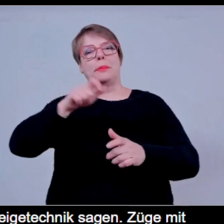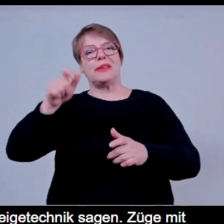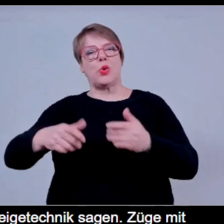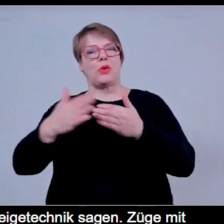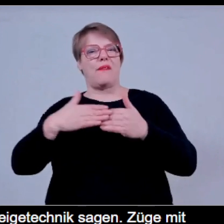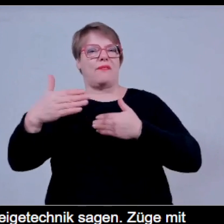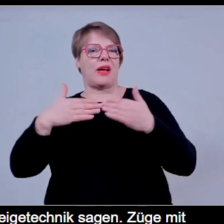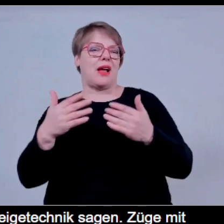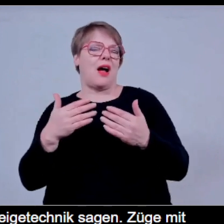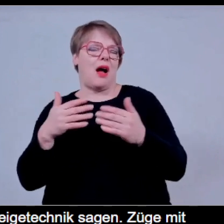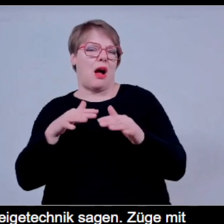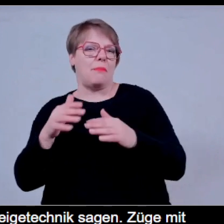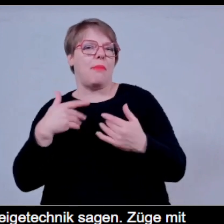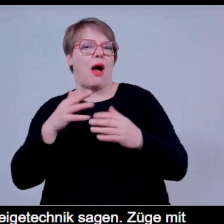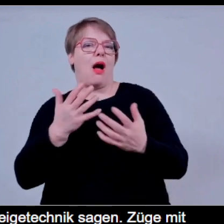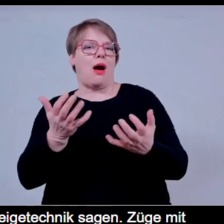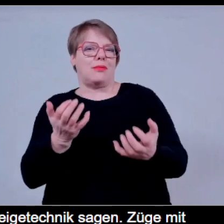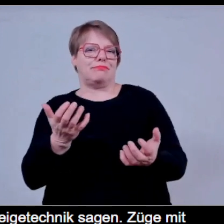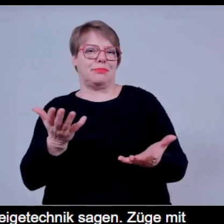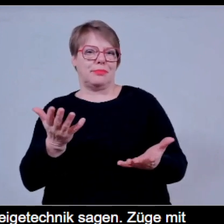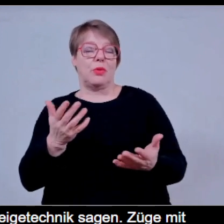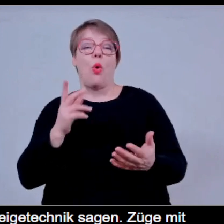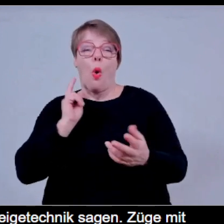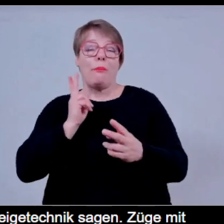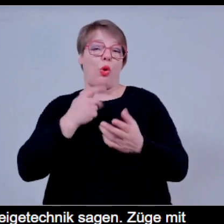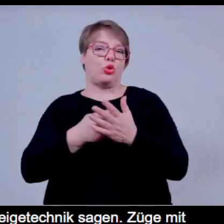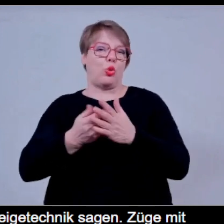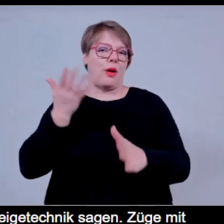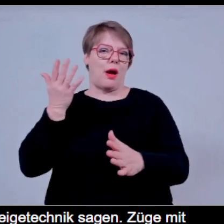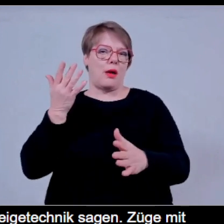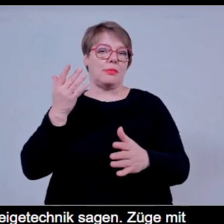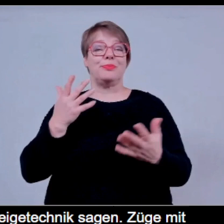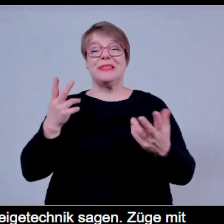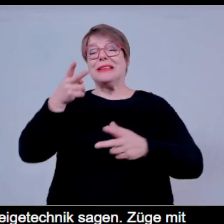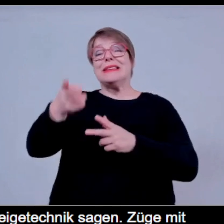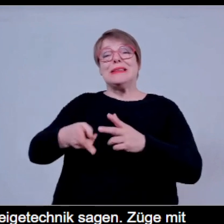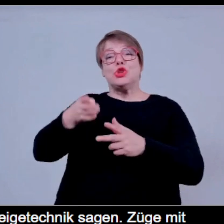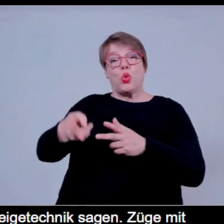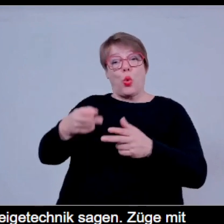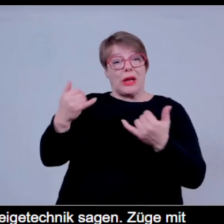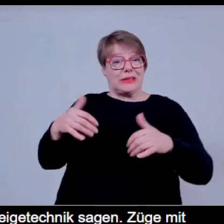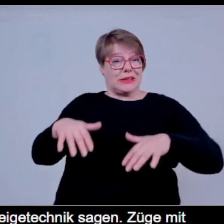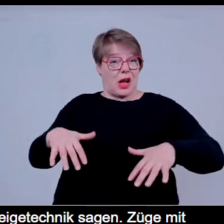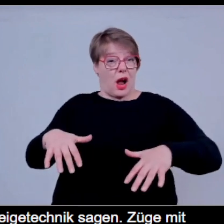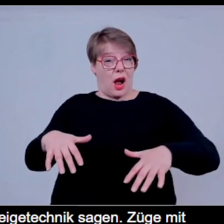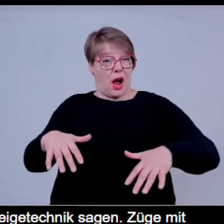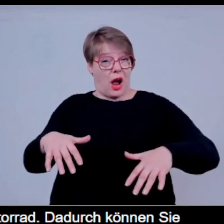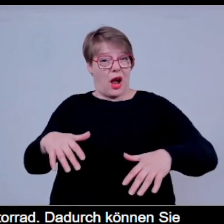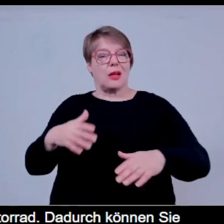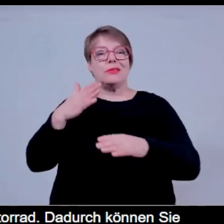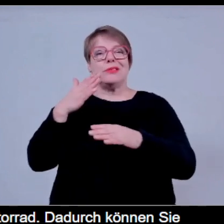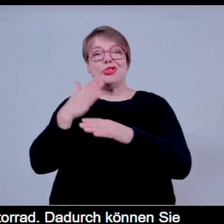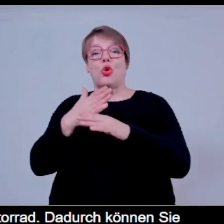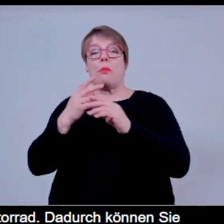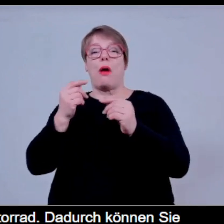ein neues, barrierefreies Neigetechnik-Fahrzeug mit Wasserstoffantrieb. Es gibt zum Beispiel Interessenten,